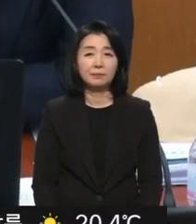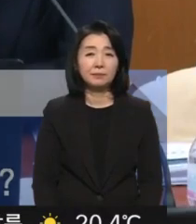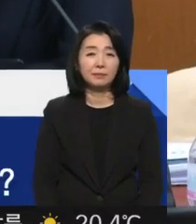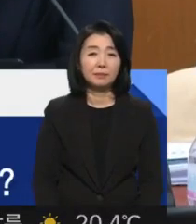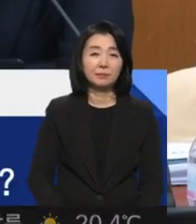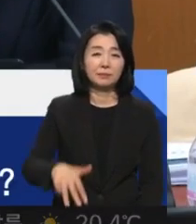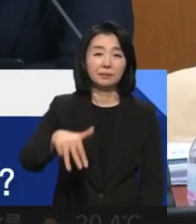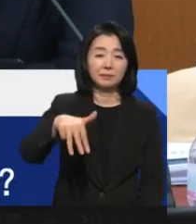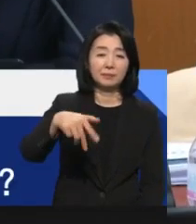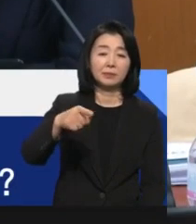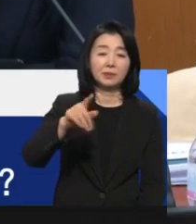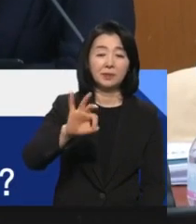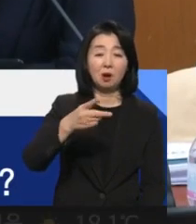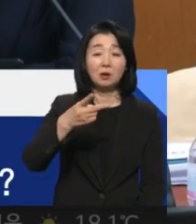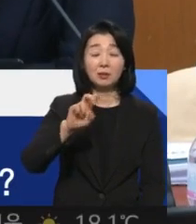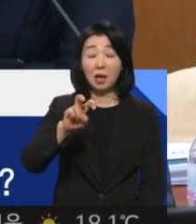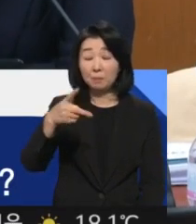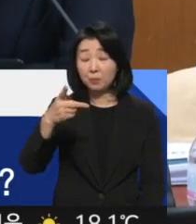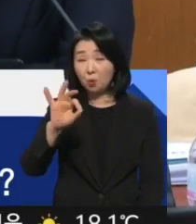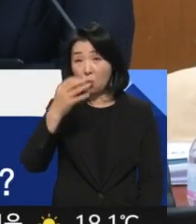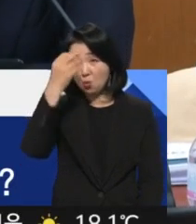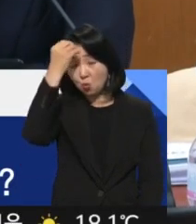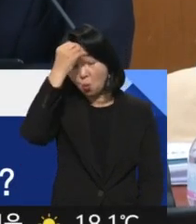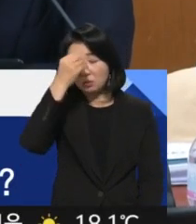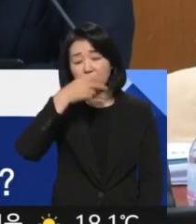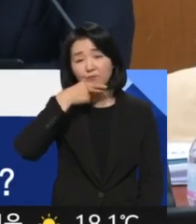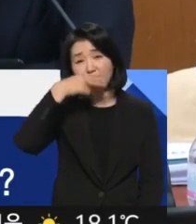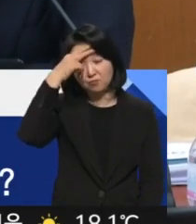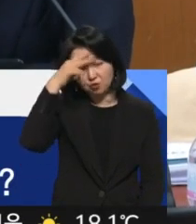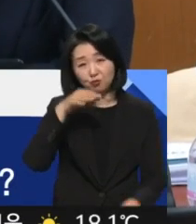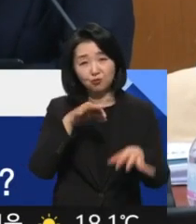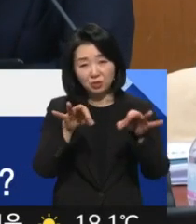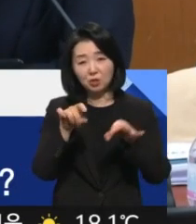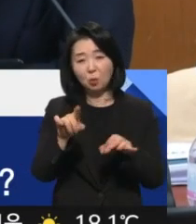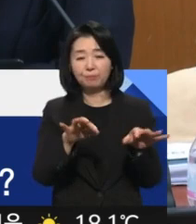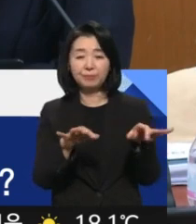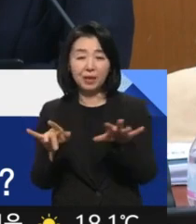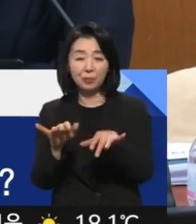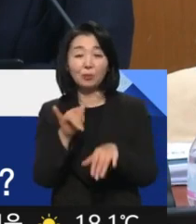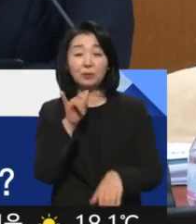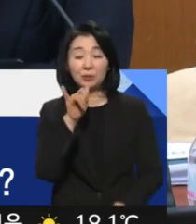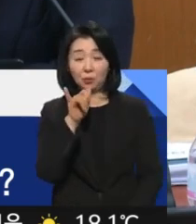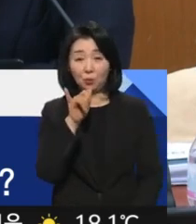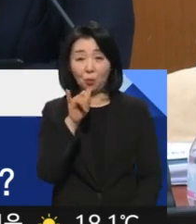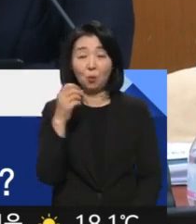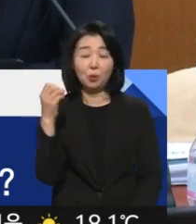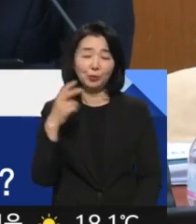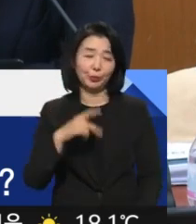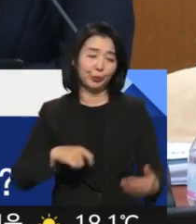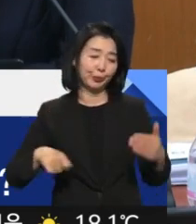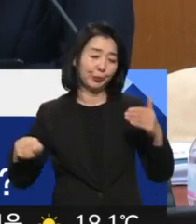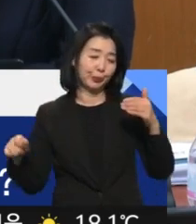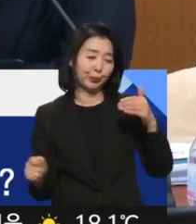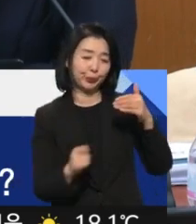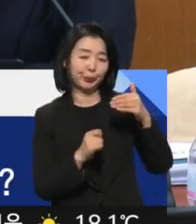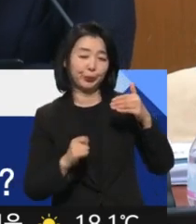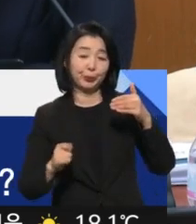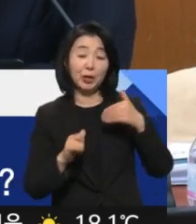청담동에 있는 고급스러운 바였고요. 그 자리에는 그랜드 피아노가 있었고 첼로가